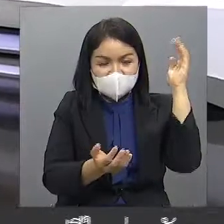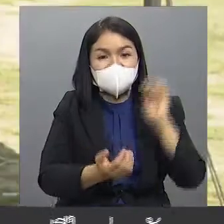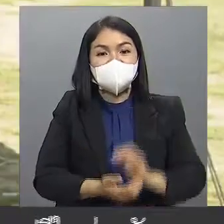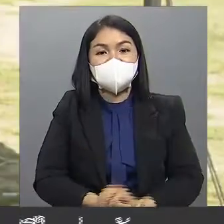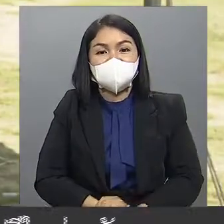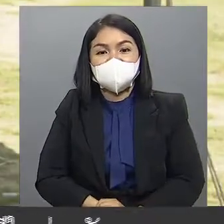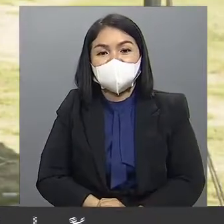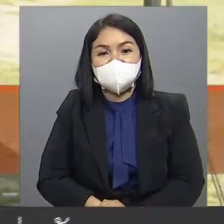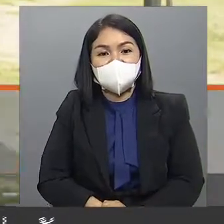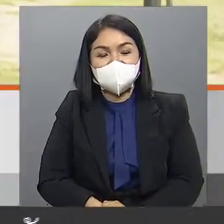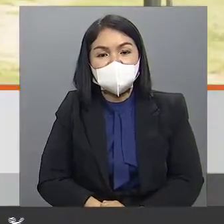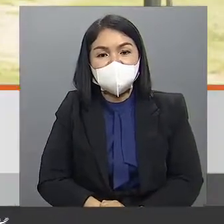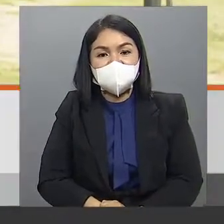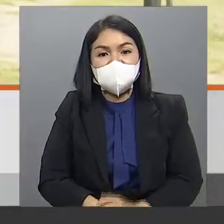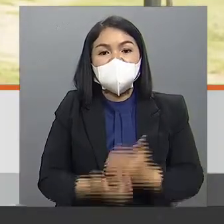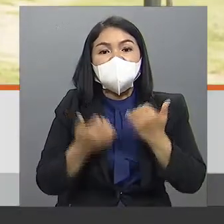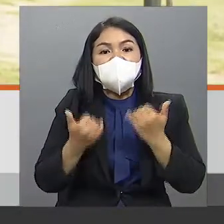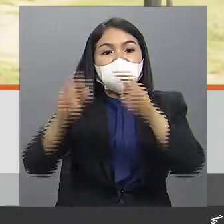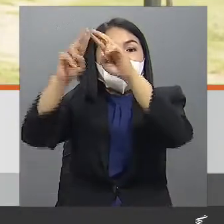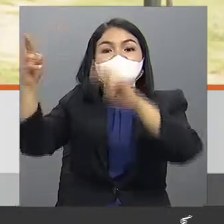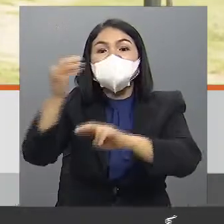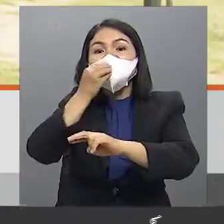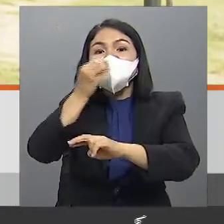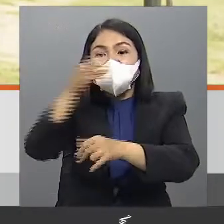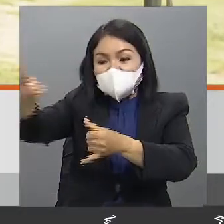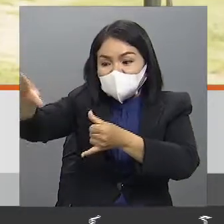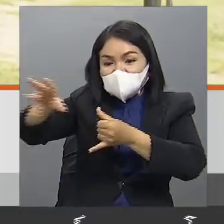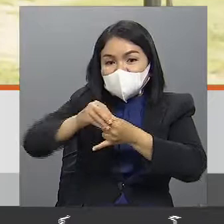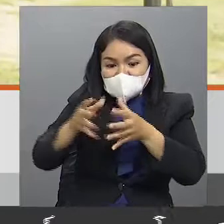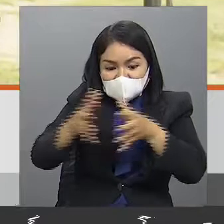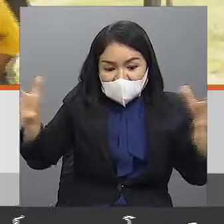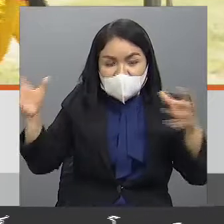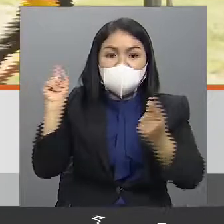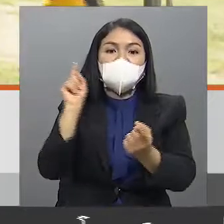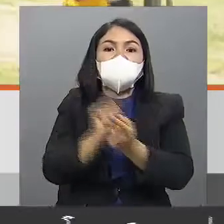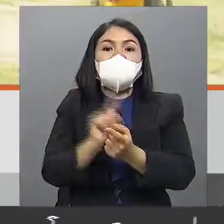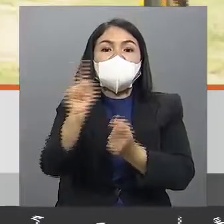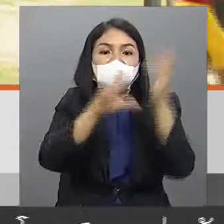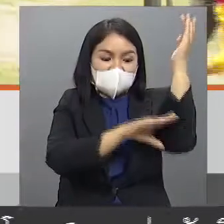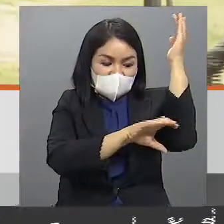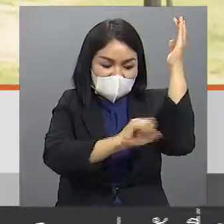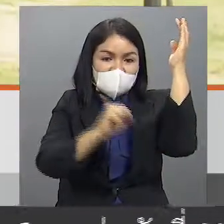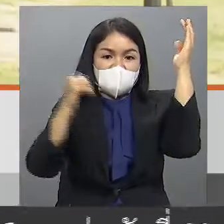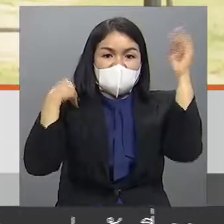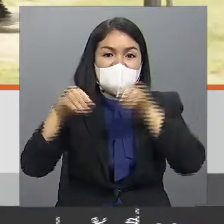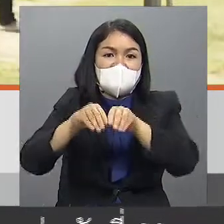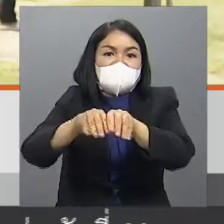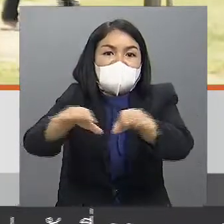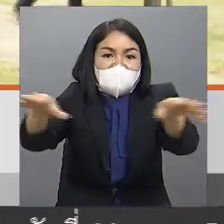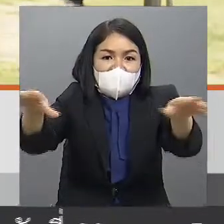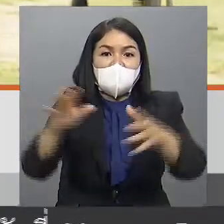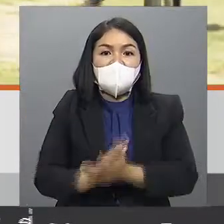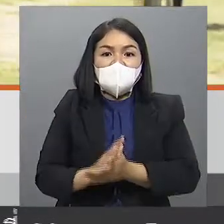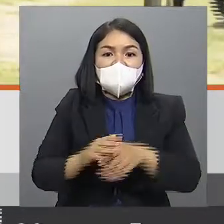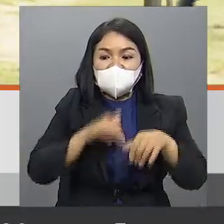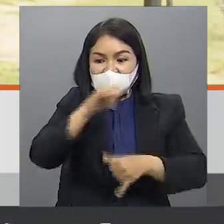คลัสเตอร์ร้านอาหารคลัสเตอร์นี้เป็นคลัสเตอร์ที่ใหญ่ที่สุดที่พบในจังหวัดสงขลาขณะนี้นะคะโดยมีผู้สัมผัสที่ต้องตรวจคัดกรองนั้นกว่า